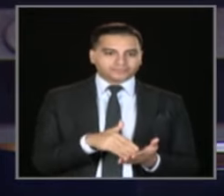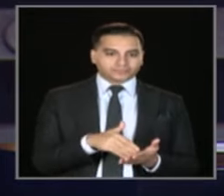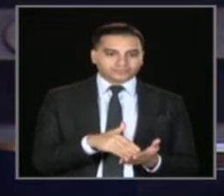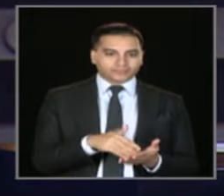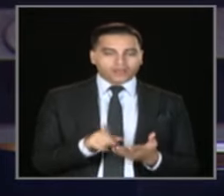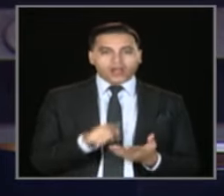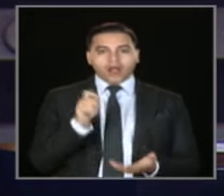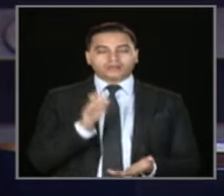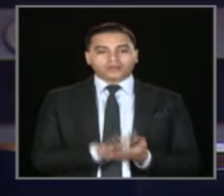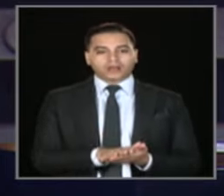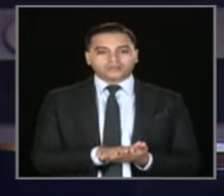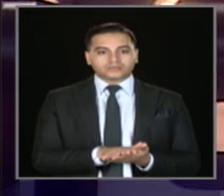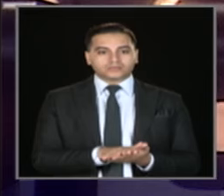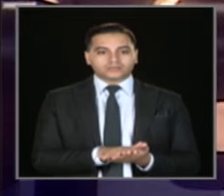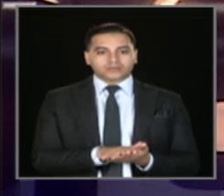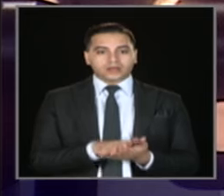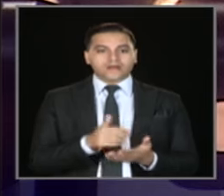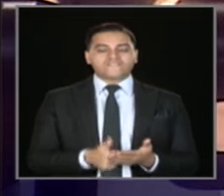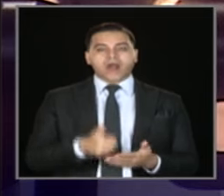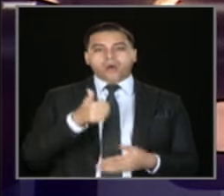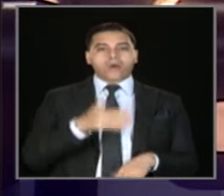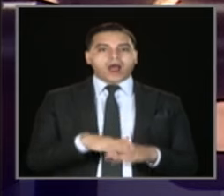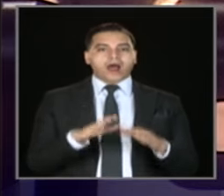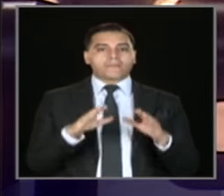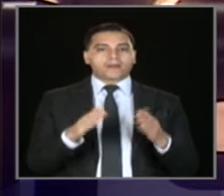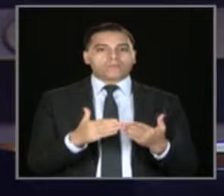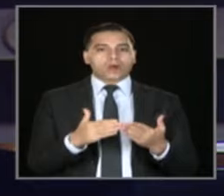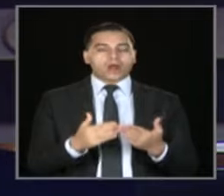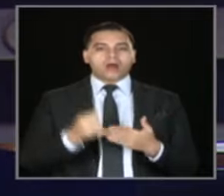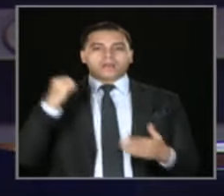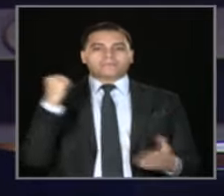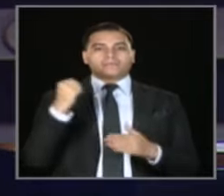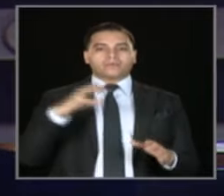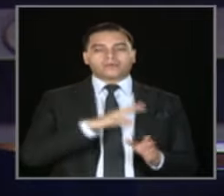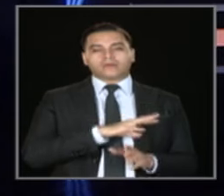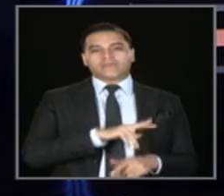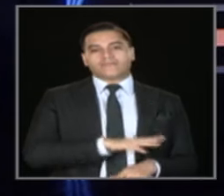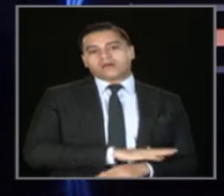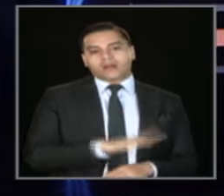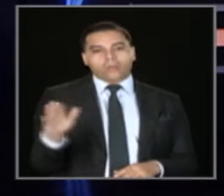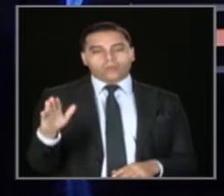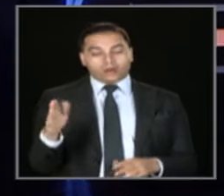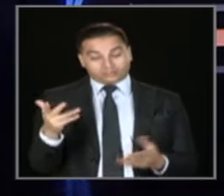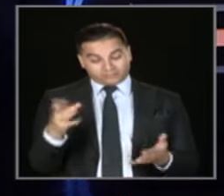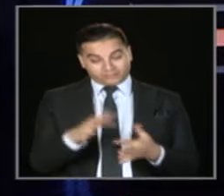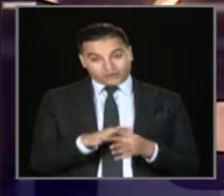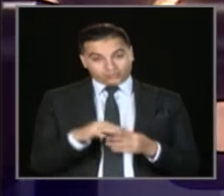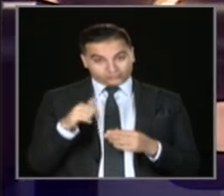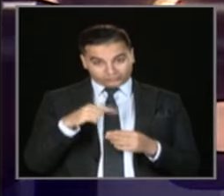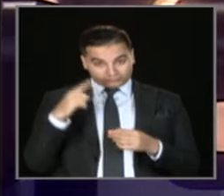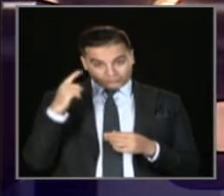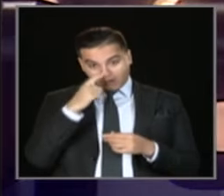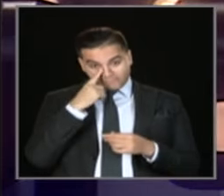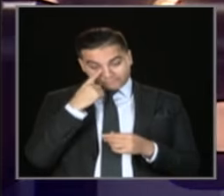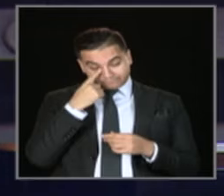المجموعه لخارج البطوله. عشان كده الموسم ده غريب جدا. هو موسم ممتع يعني، دي برضو حاجه